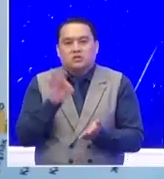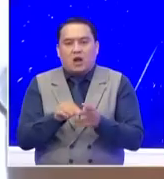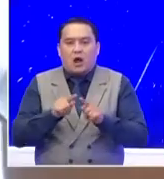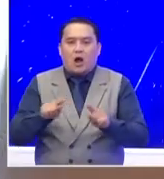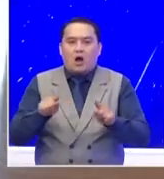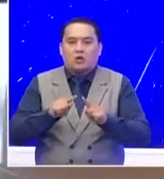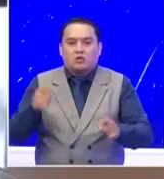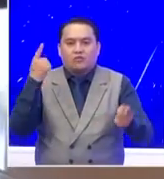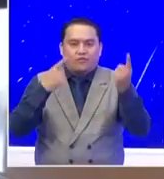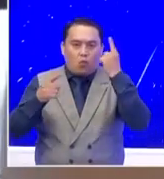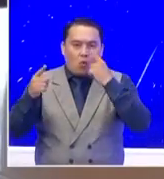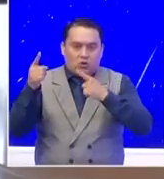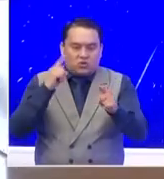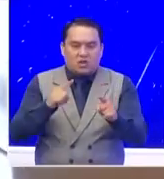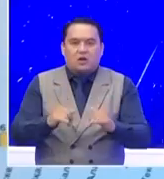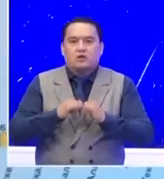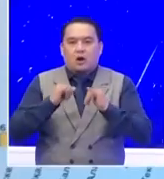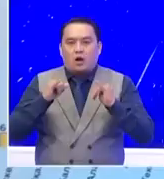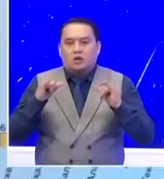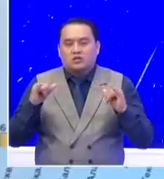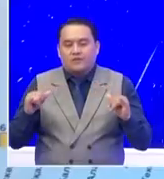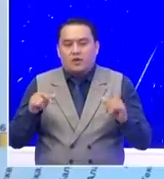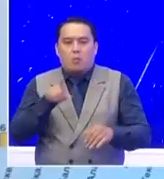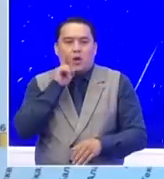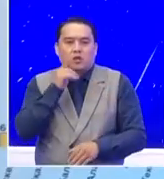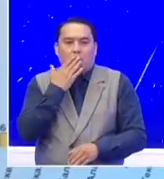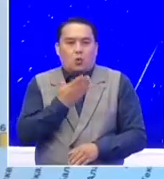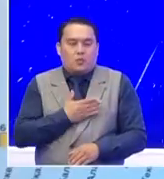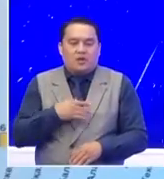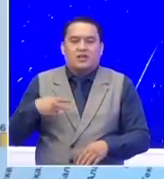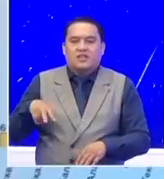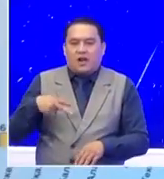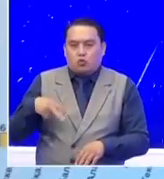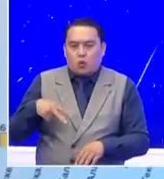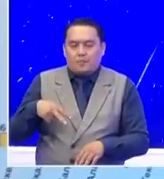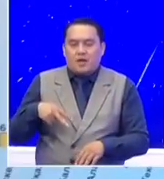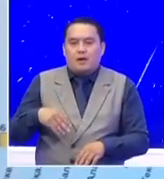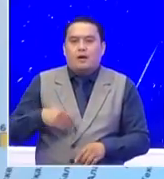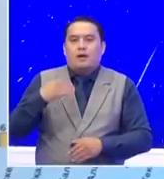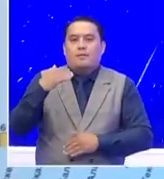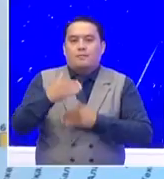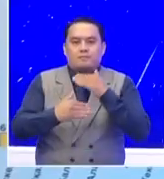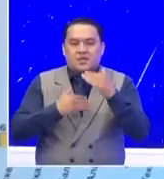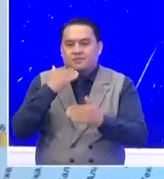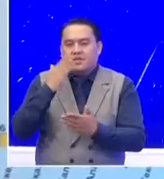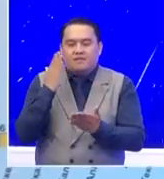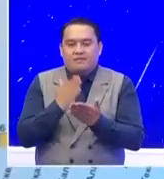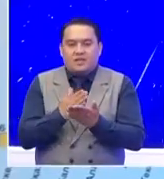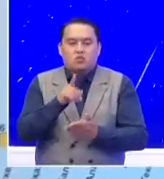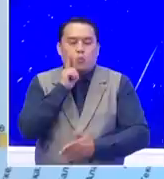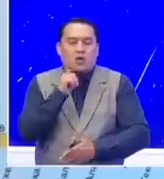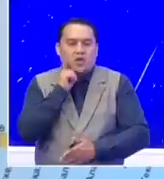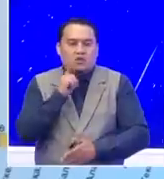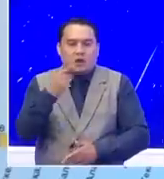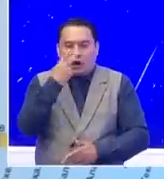агитация творчества Магжана Жумабаева и развитие потенциала молодых любителей литературы. Думаю, сейчас растет перспективное поколение, которое покажет